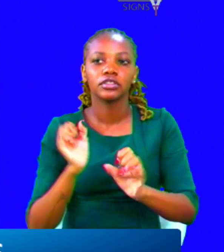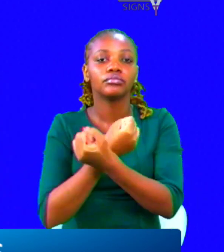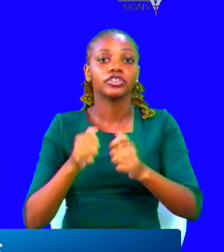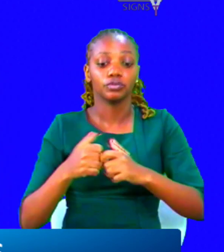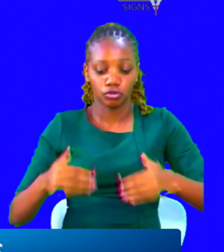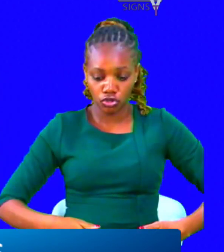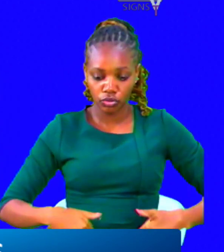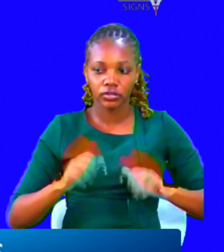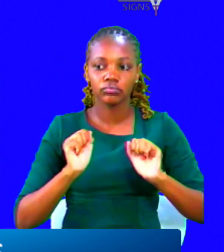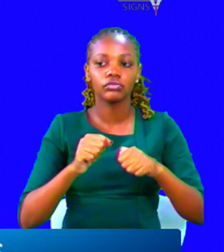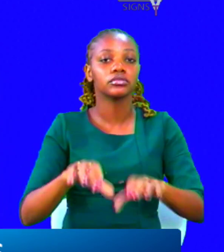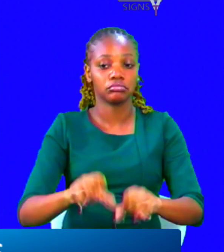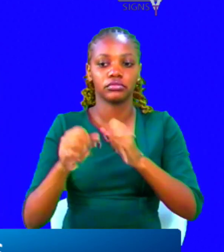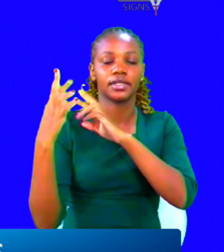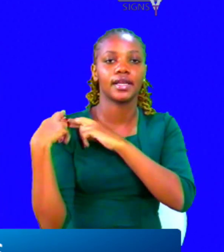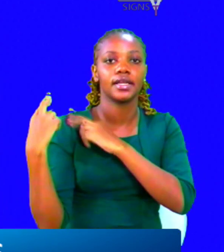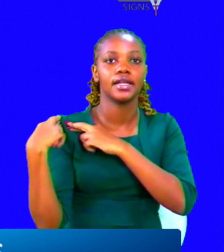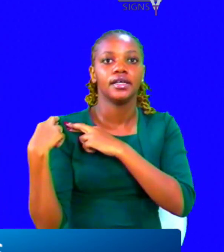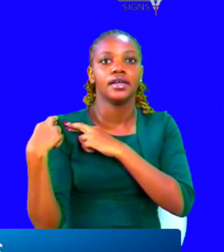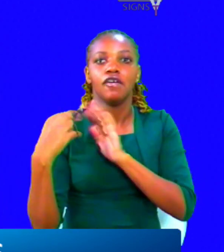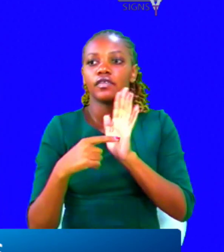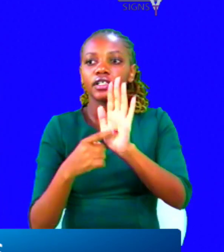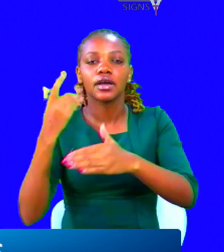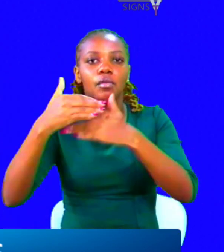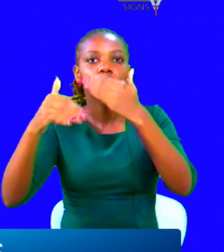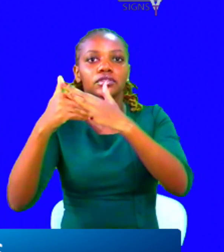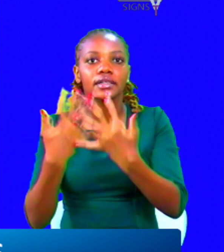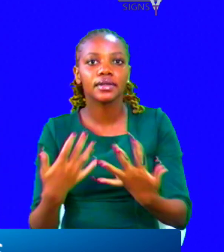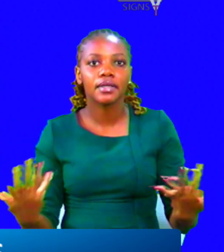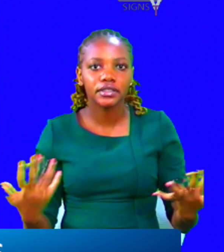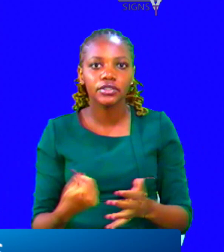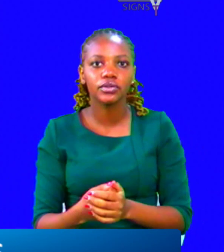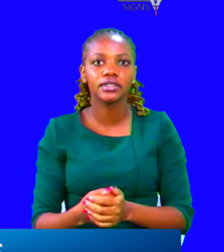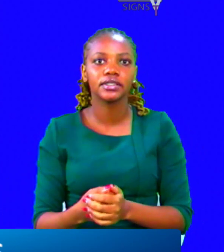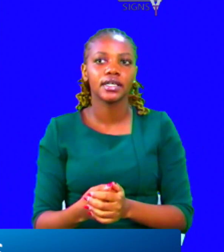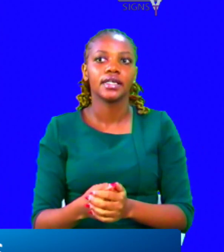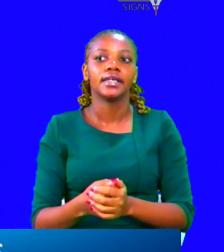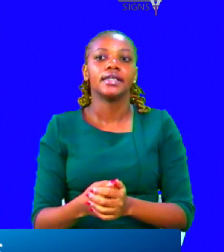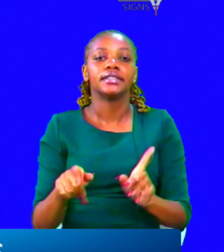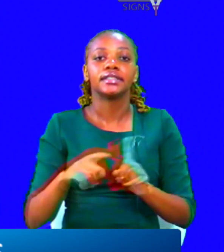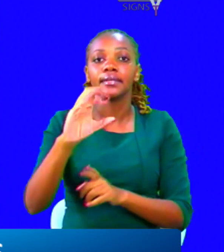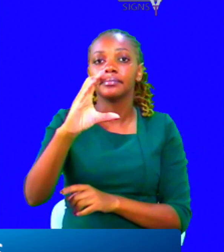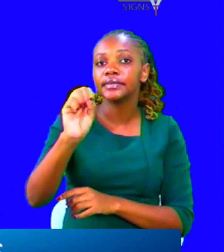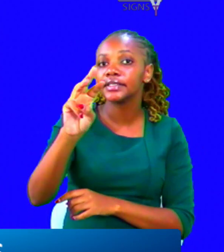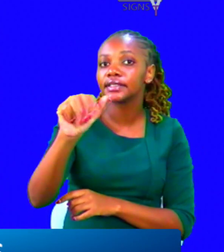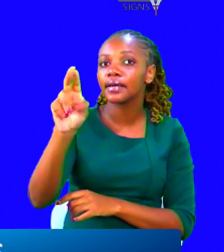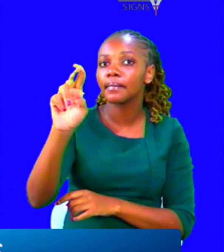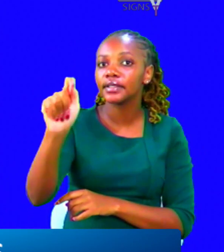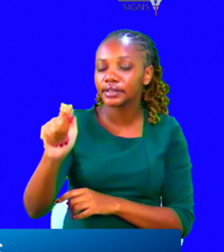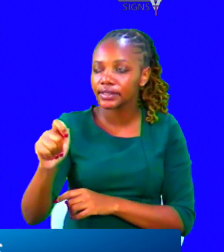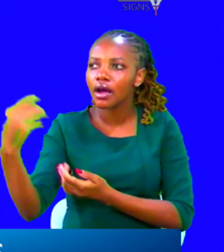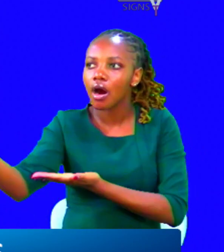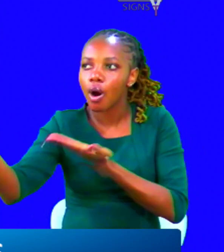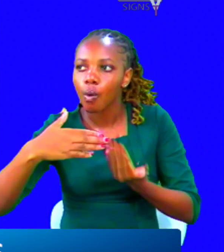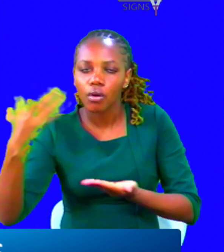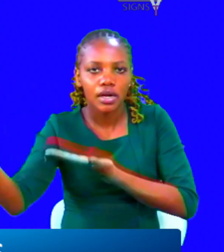kutengeneza. Tumesema hatutakuwa tunaagiza ati furniture, hatutakuwa tunaagiza simiti,